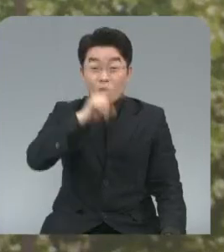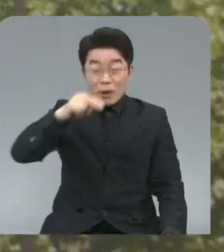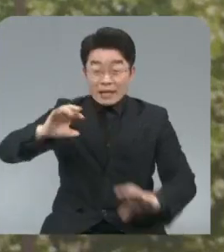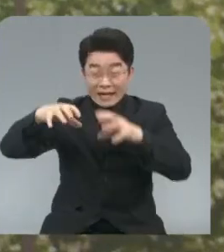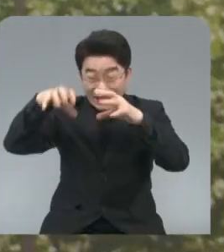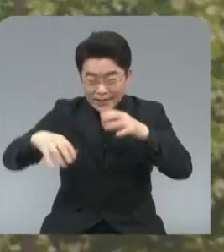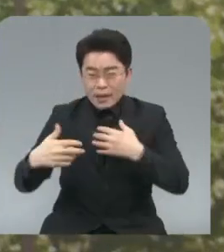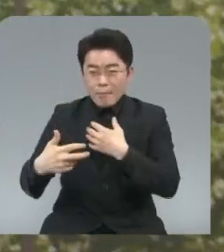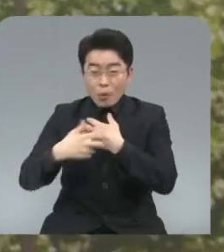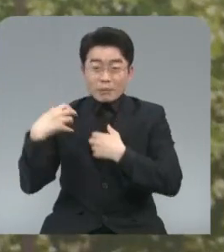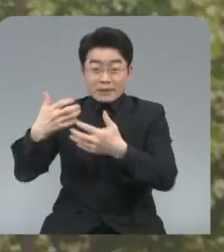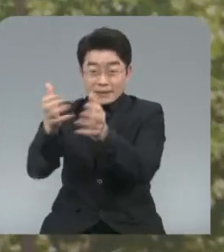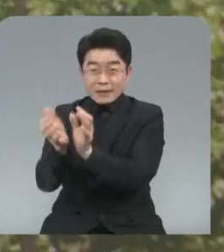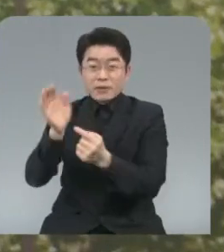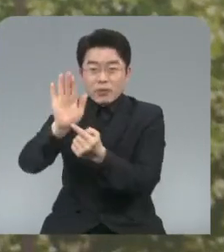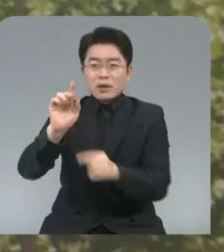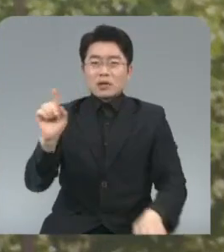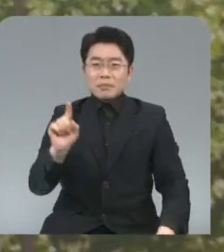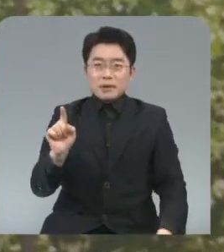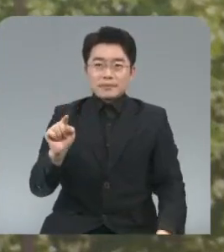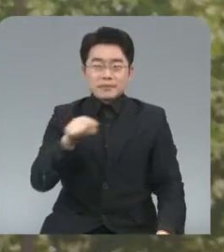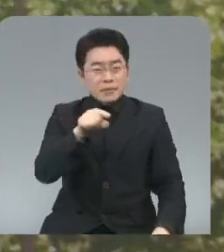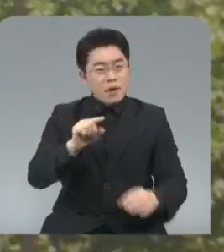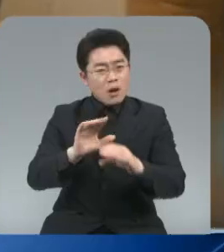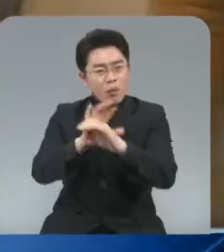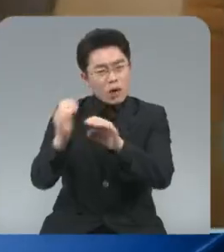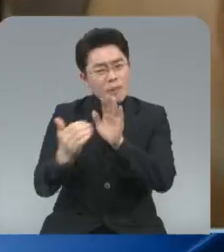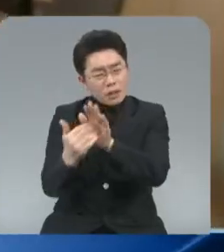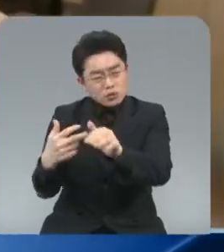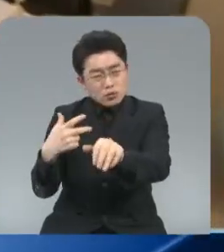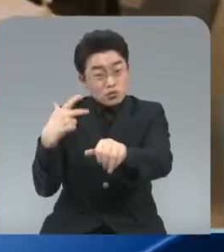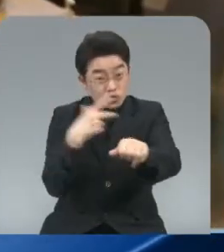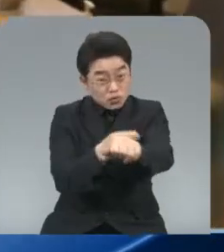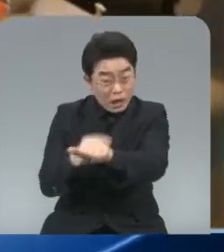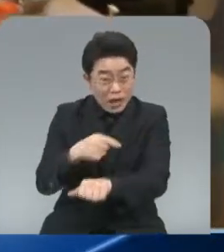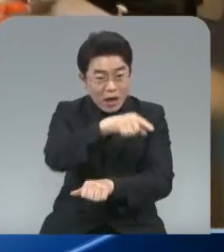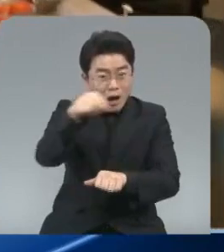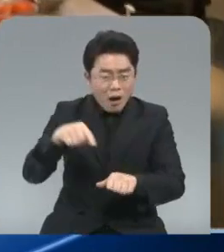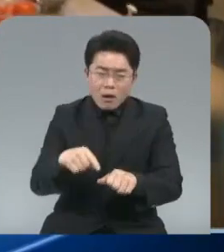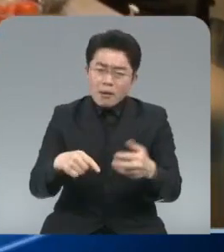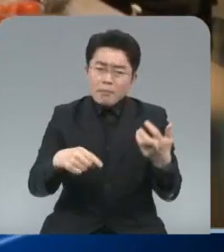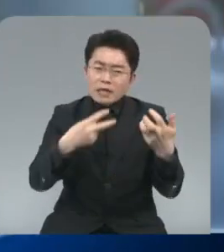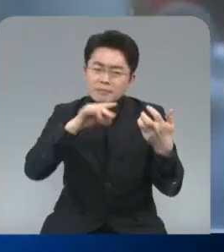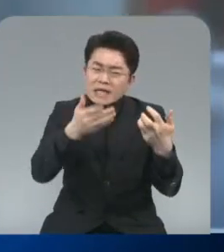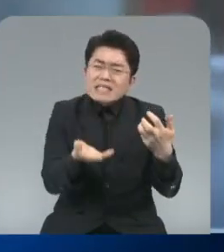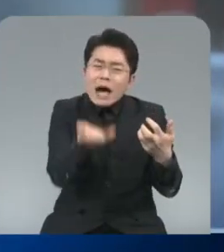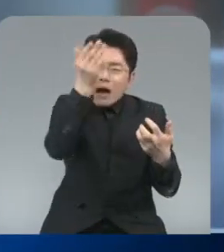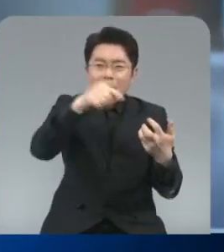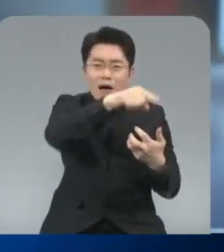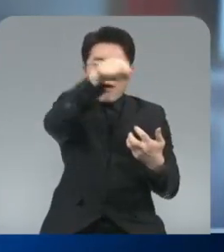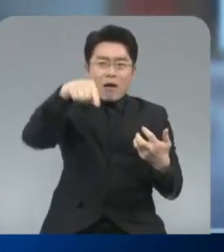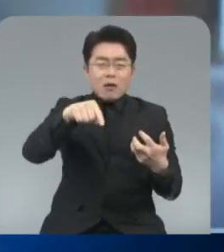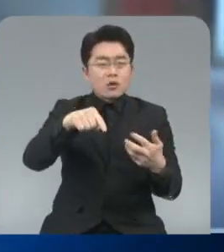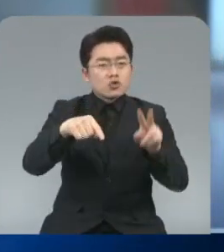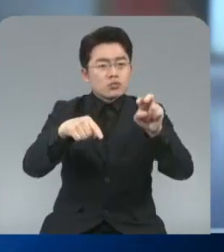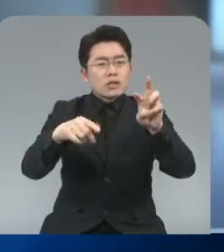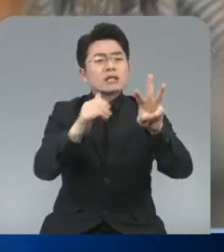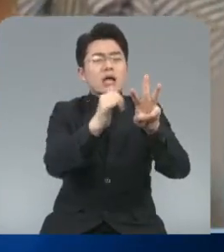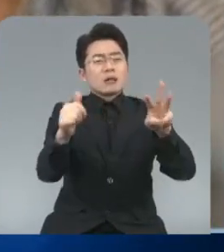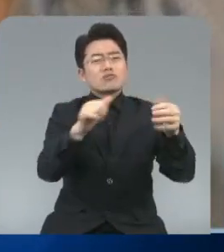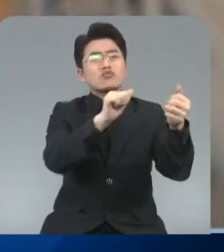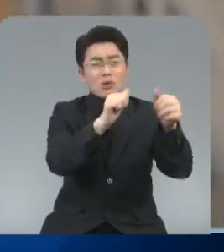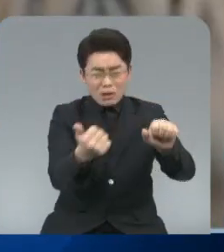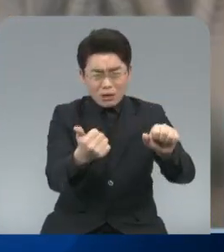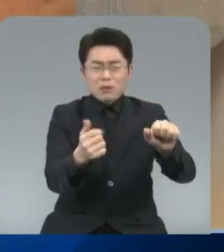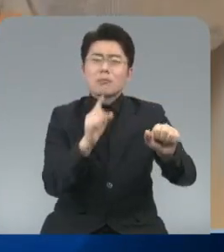보건당국은 지난 14일 현재 코로나19 화이자 백신을 맞은 80세 이상 노인 가운데 23명이